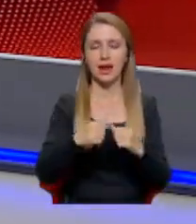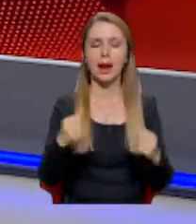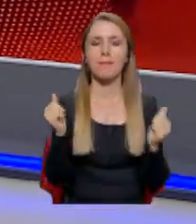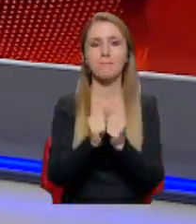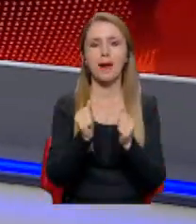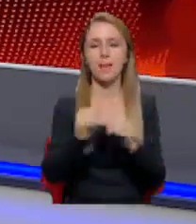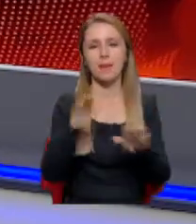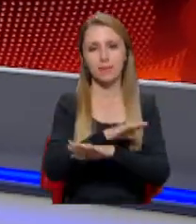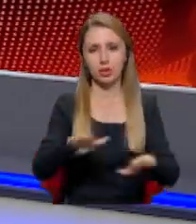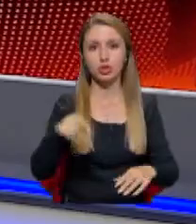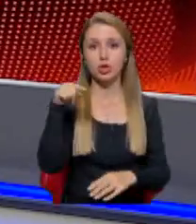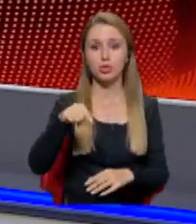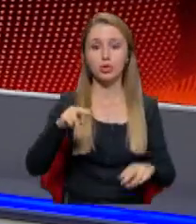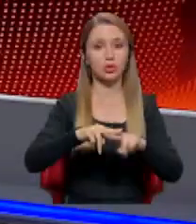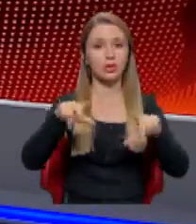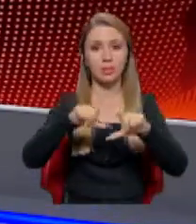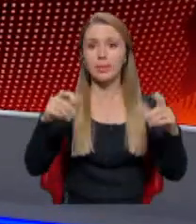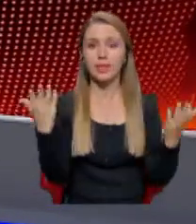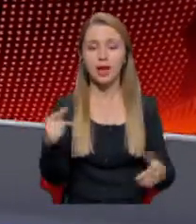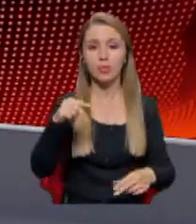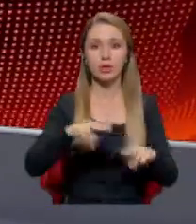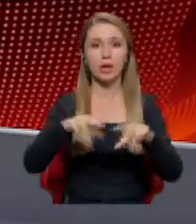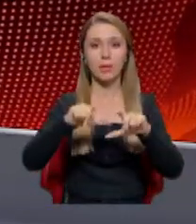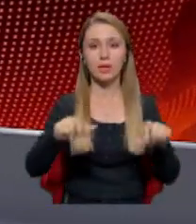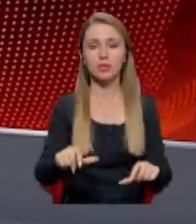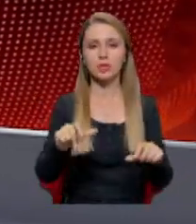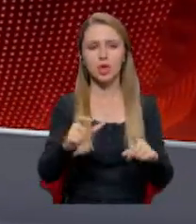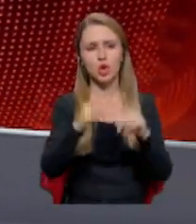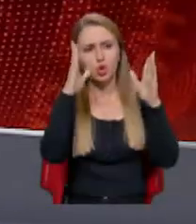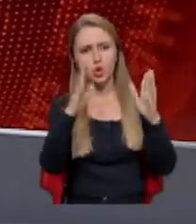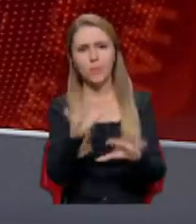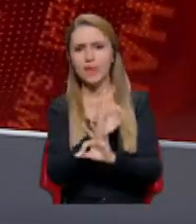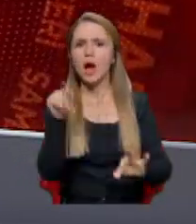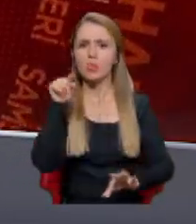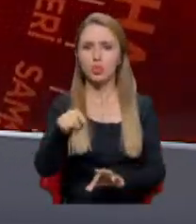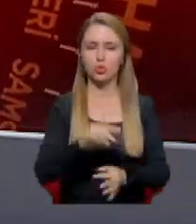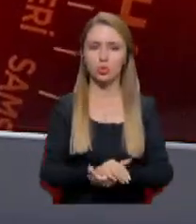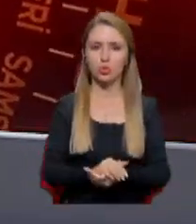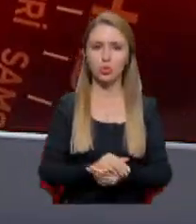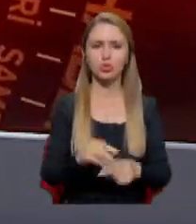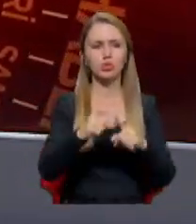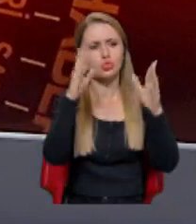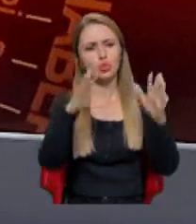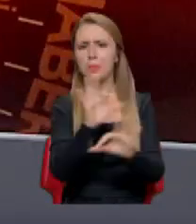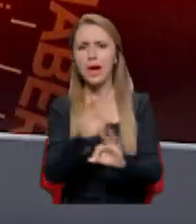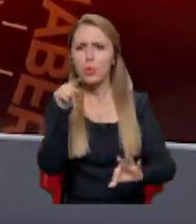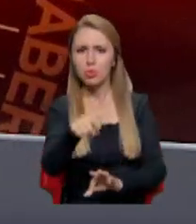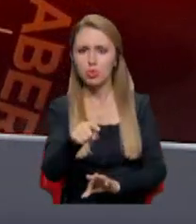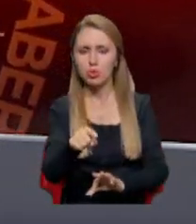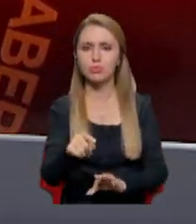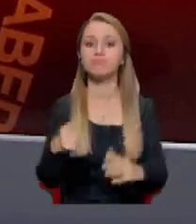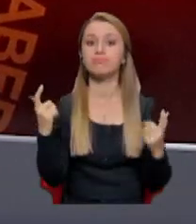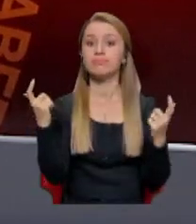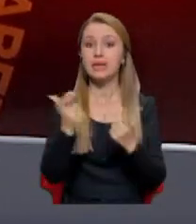birlikte noktalıyoruz. Bugünkü tabelamız nedir? Bugünkü tabelamız durum tam da bu. Durum tam da bu dedik.